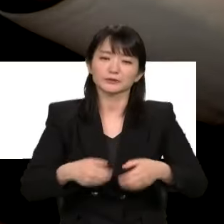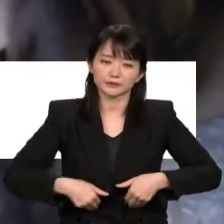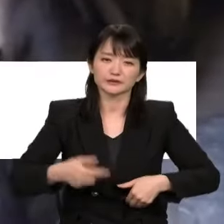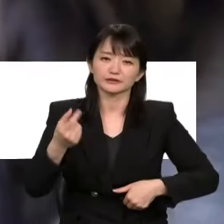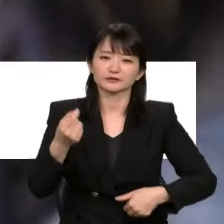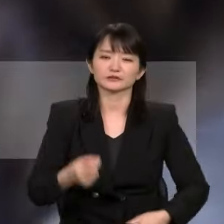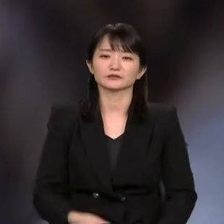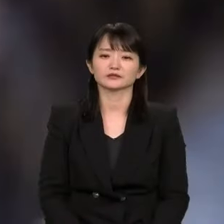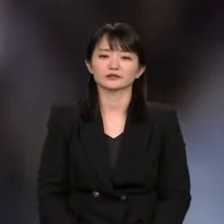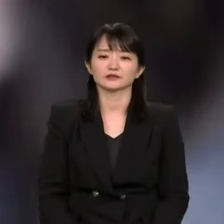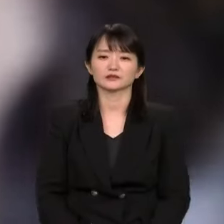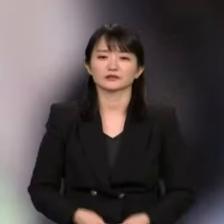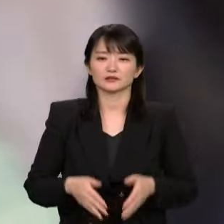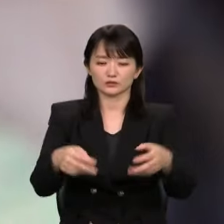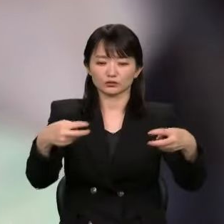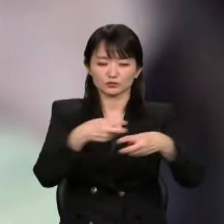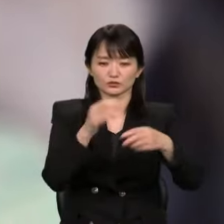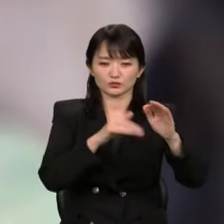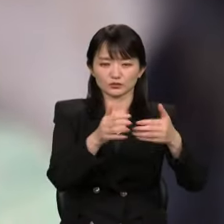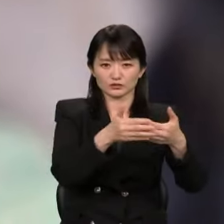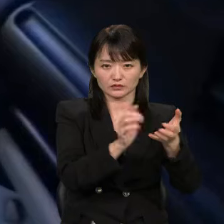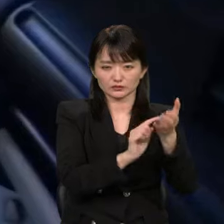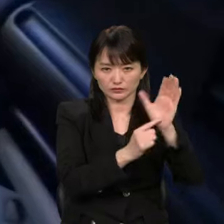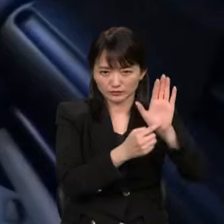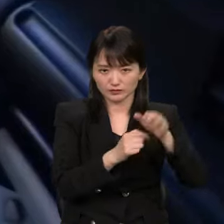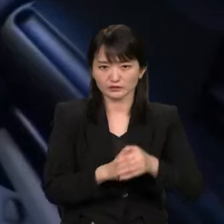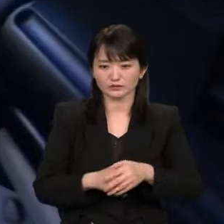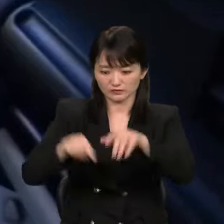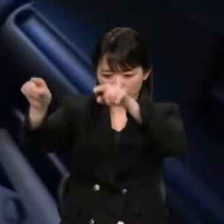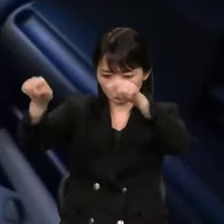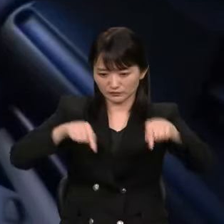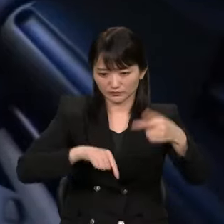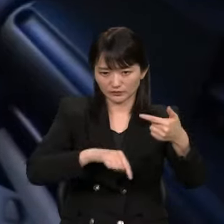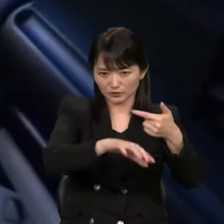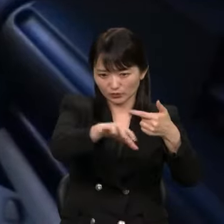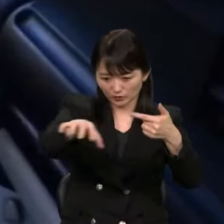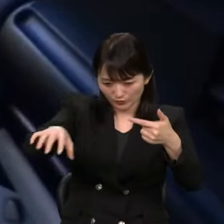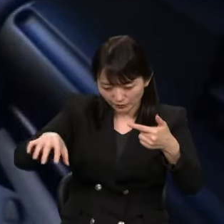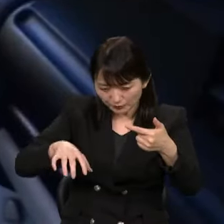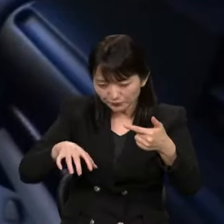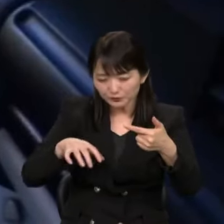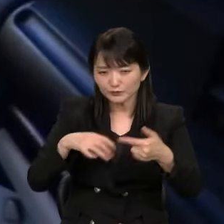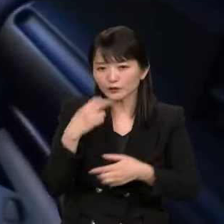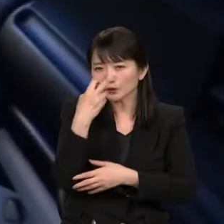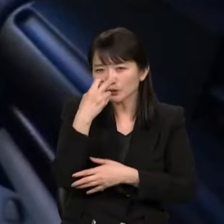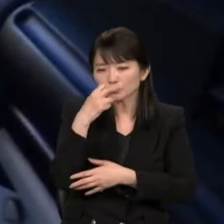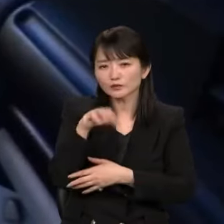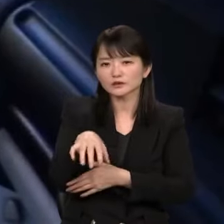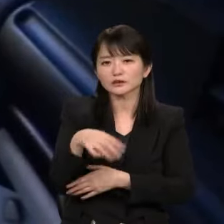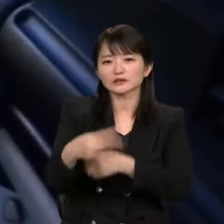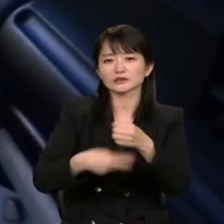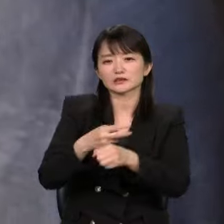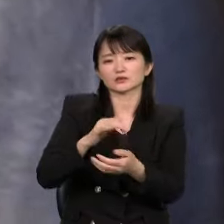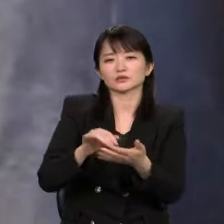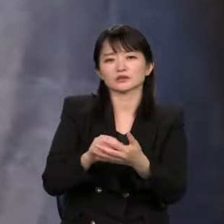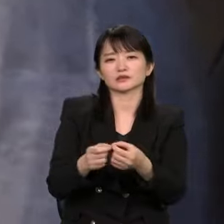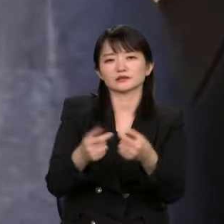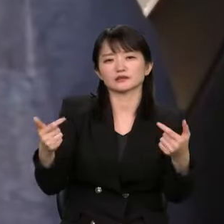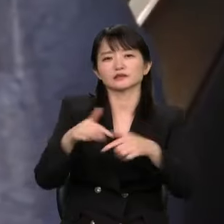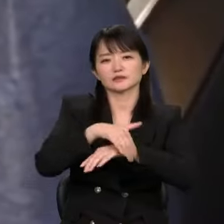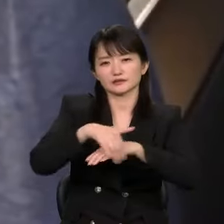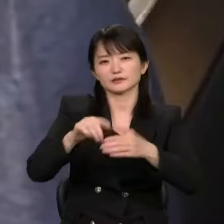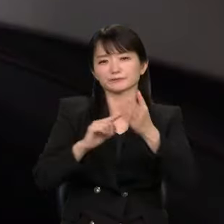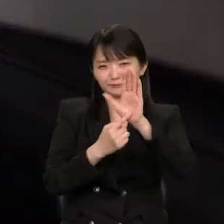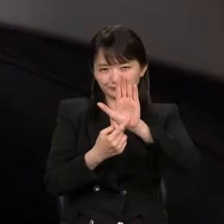같습니다. 도로교통공단은 전국에 6곳으로 예정된 방지 장치 점검소를 2년 안에 더 많이 늘릴 계획이라고